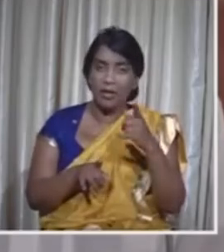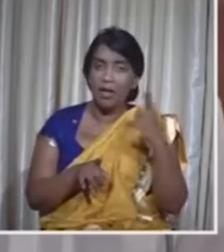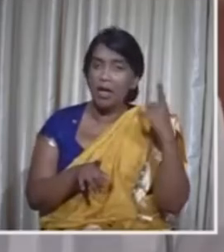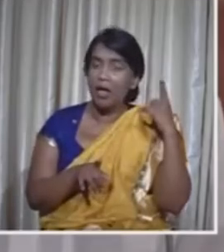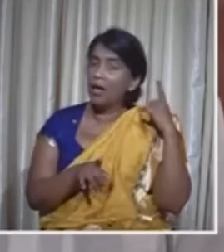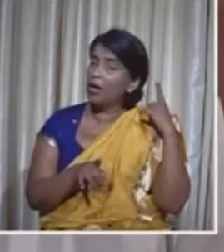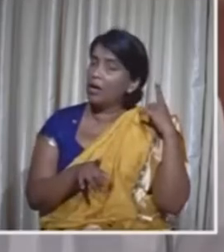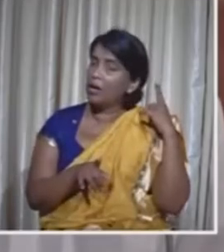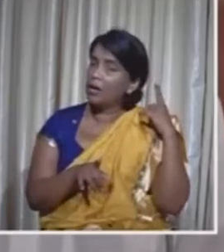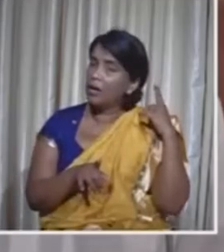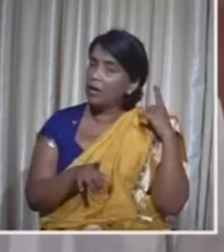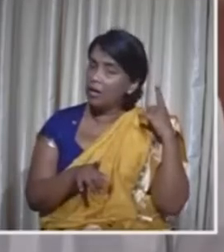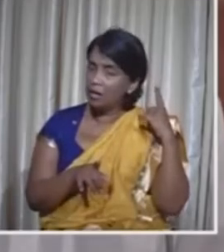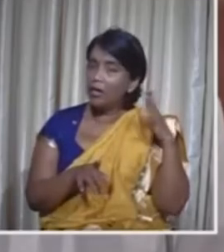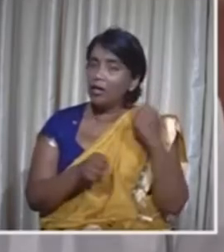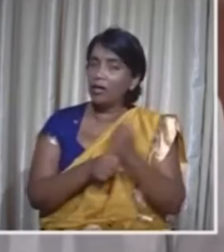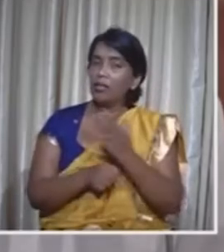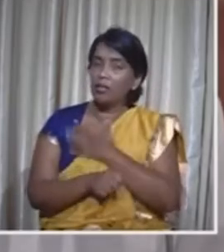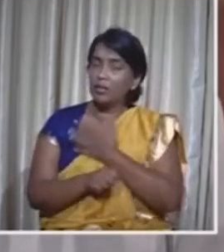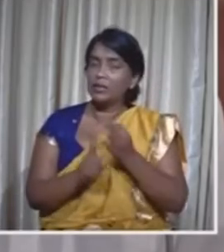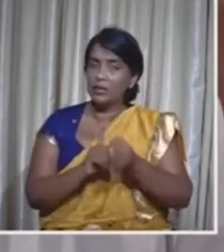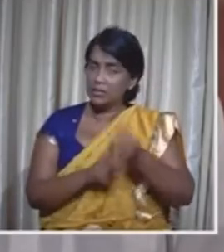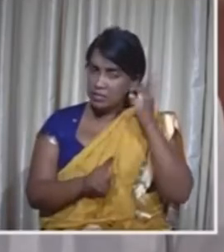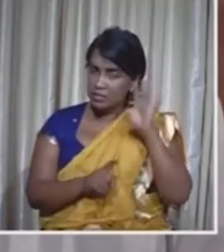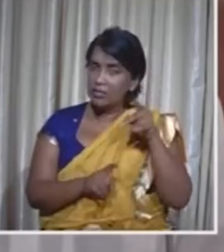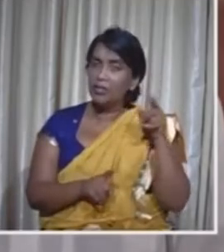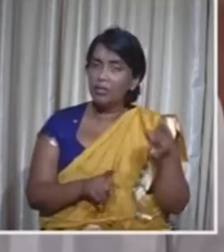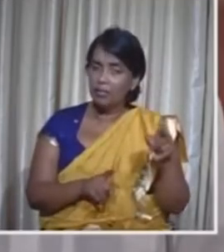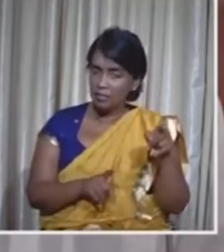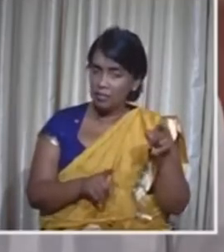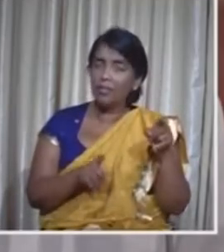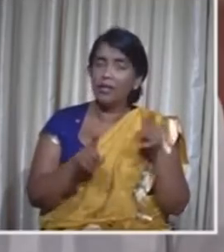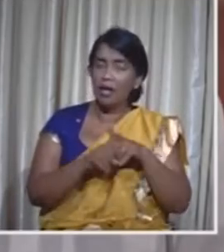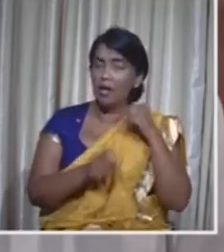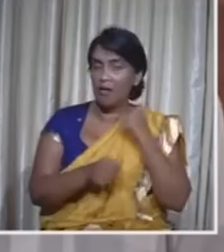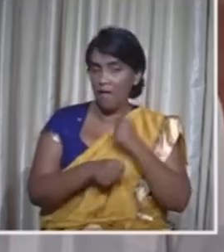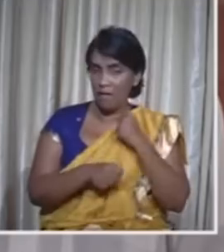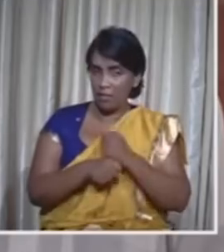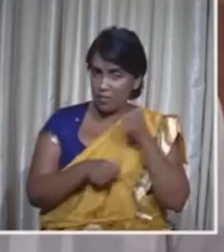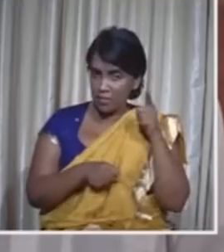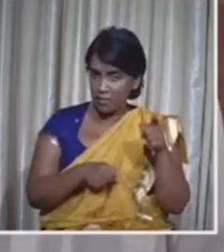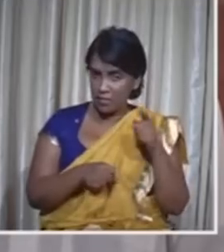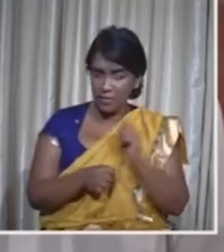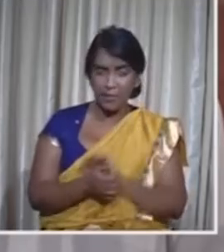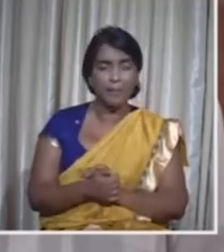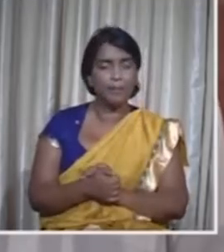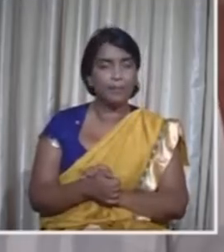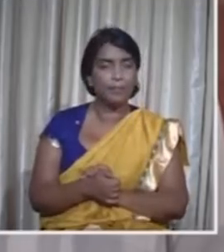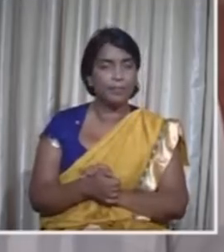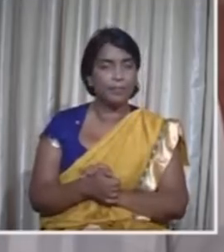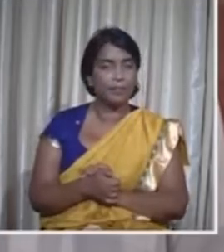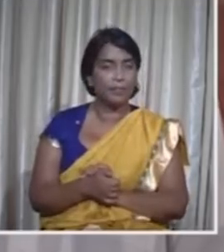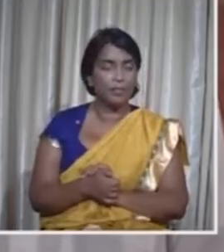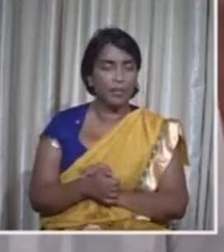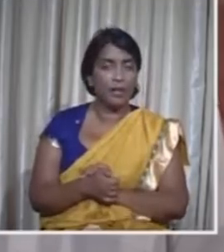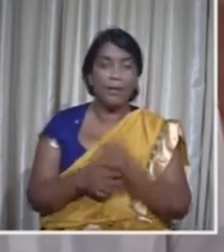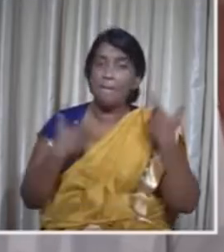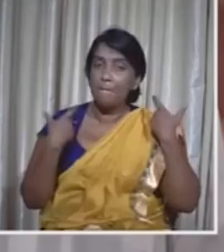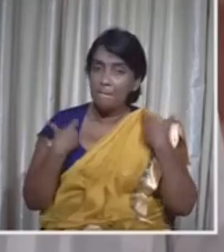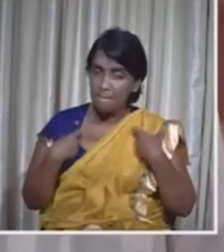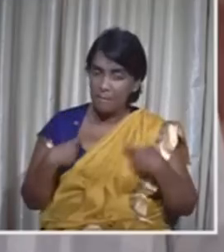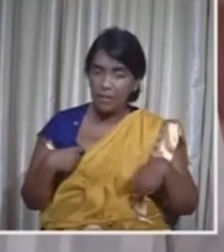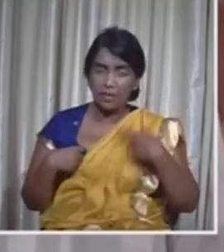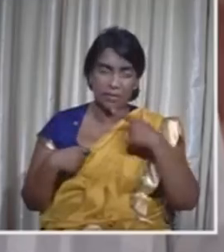ராஜபக்சவனுடைய அரசாங்கம் தான் செய்தது. ஆனால் அந்த கர்ம வினையை இன்று நீங்கள் அனுபவிக்கிறீர்கள், அது உங்களை சூழ்ந்திருக்கிறது. ஆனால் அன்புக்குரிய சிங்கள